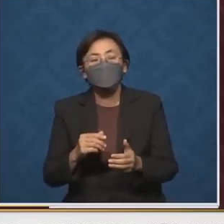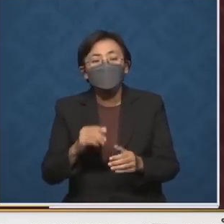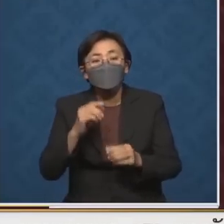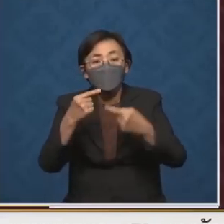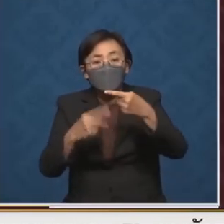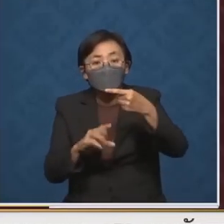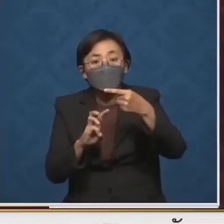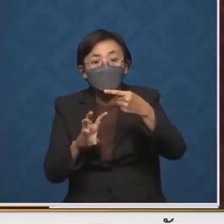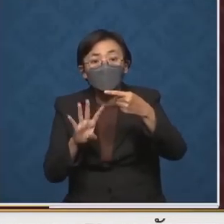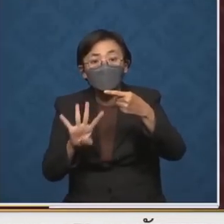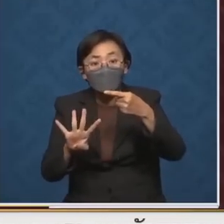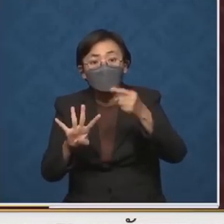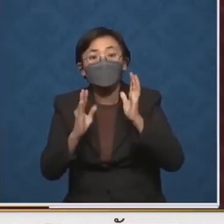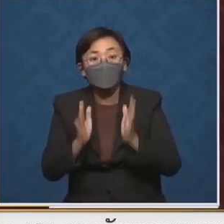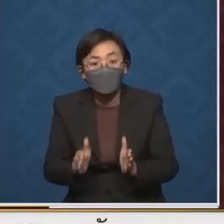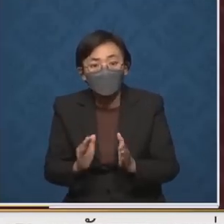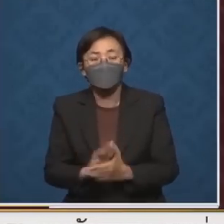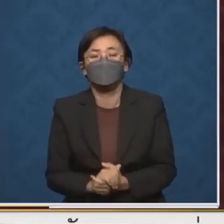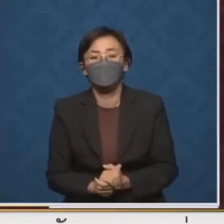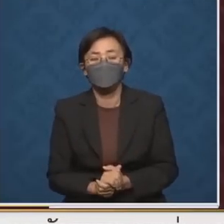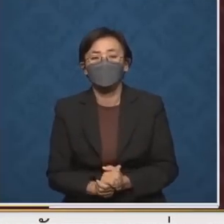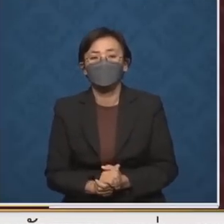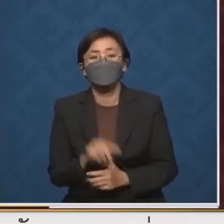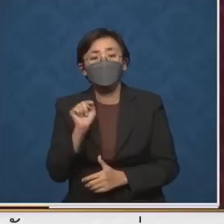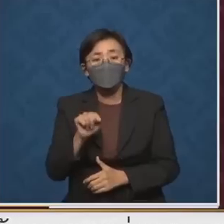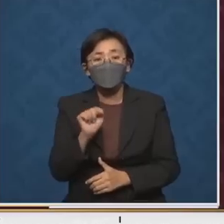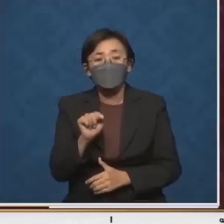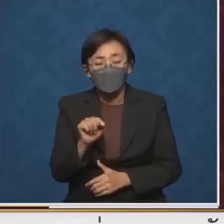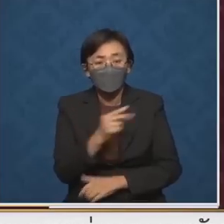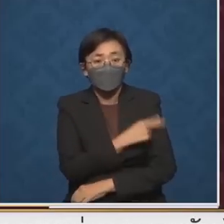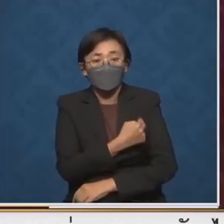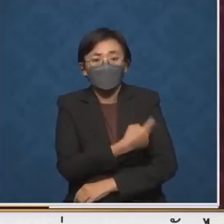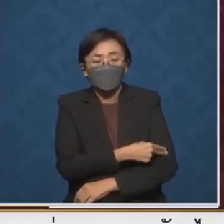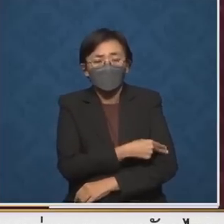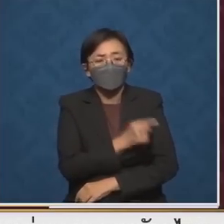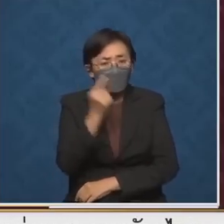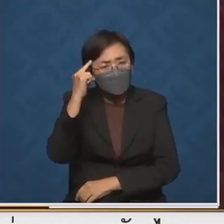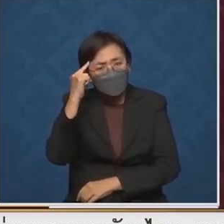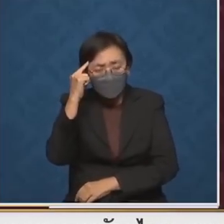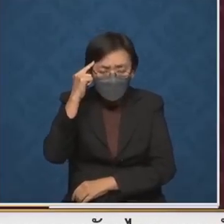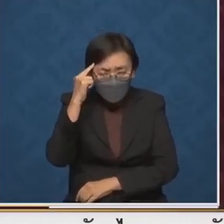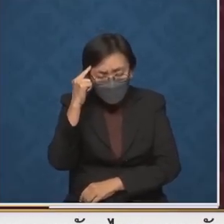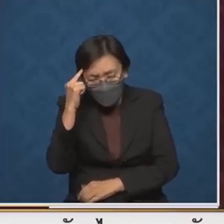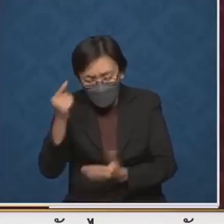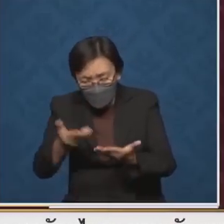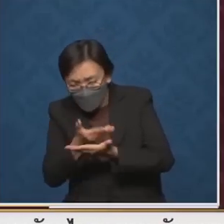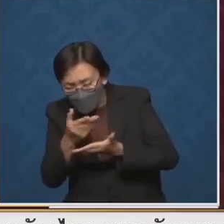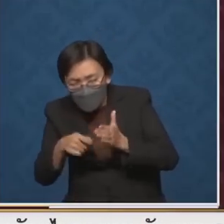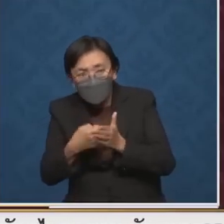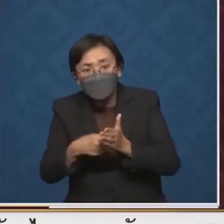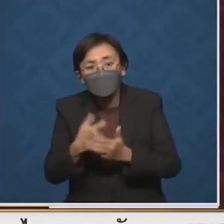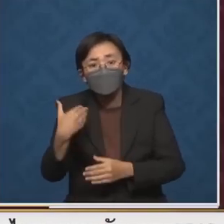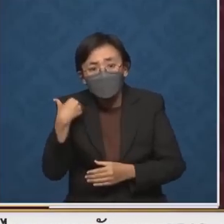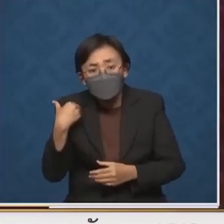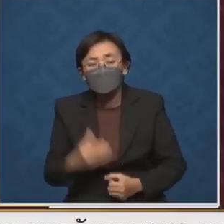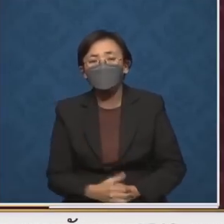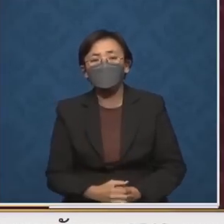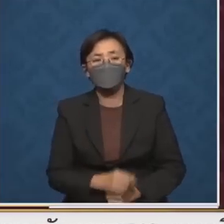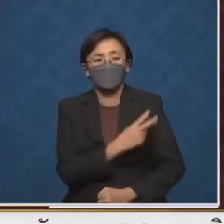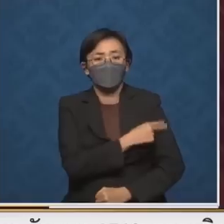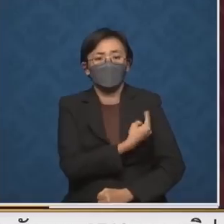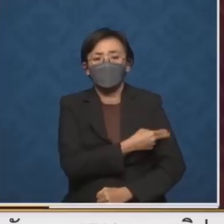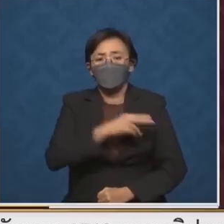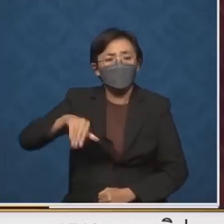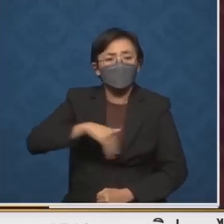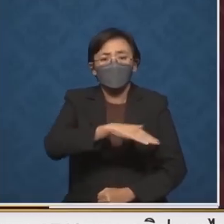ับได้ลงชื่อกันครัท่านว่คนระดับแทยมีวิเจรณยานไครับและที่สำคัญนะครับ แพทยทั้ง